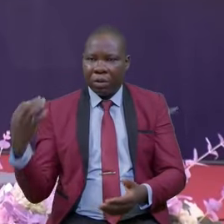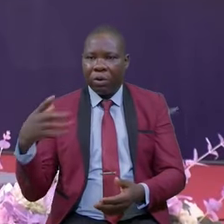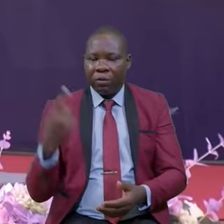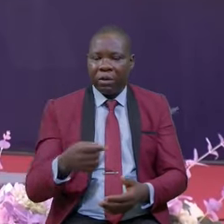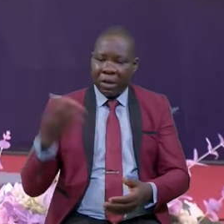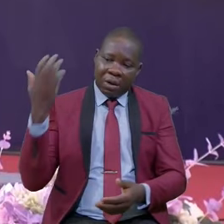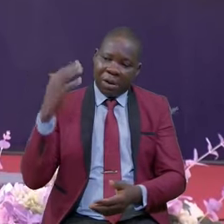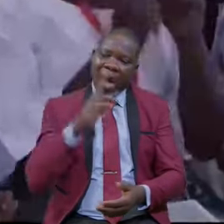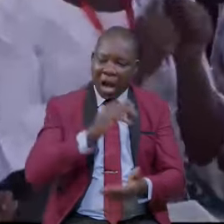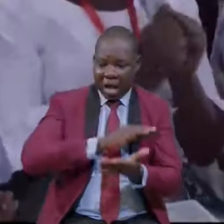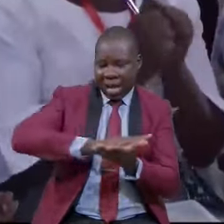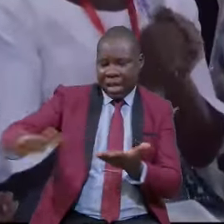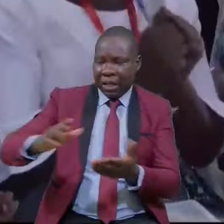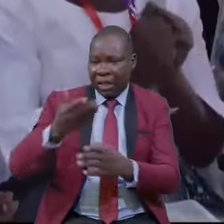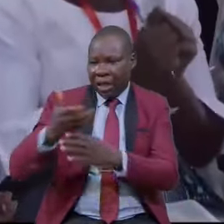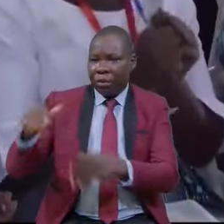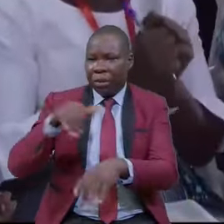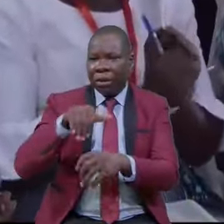sont balayées.